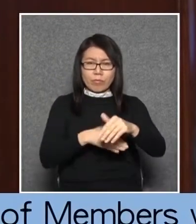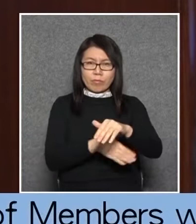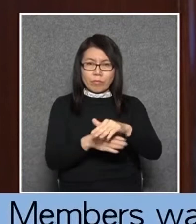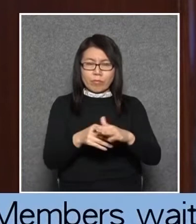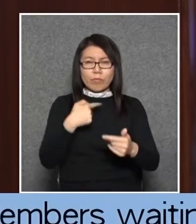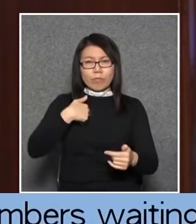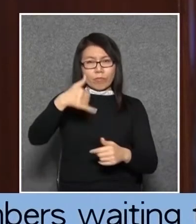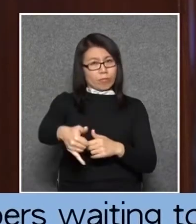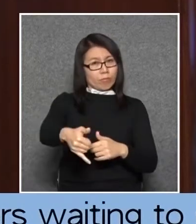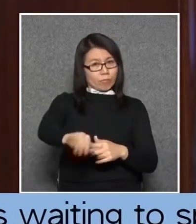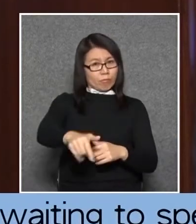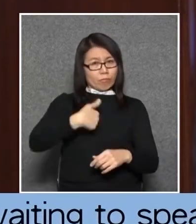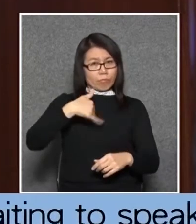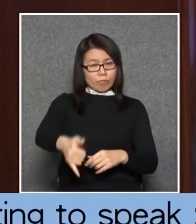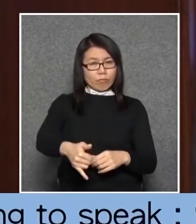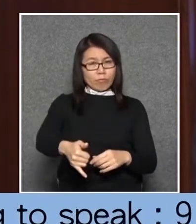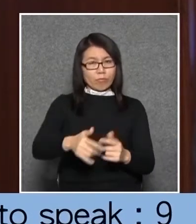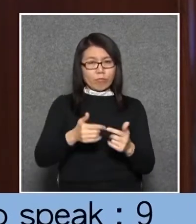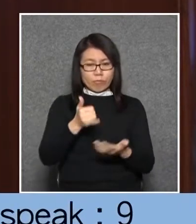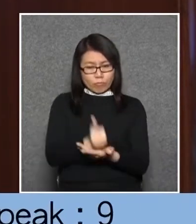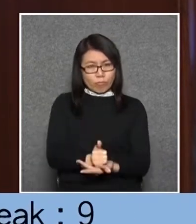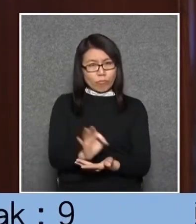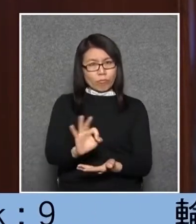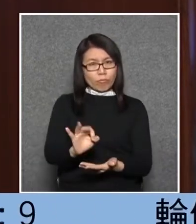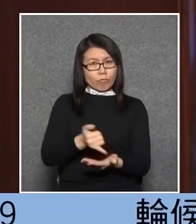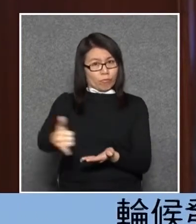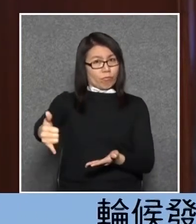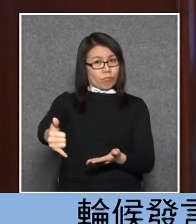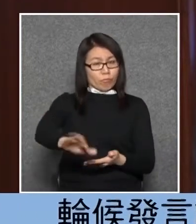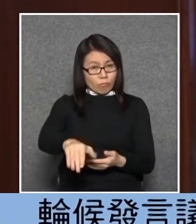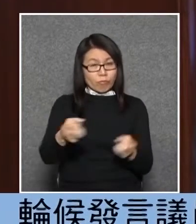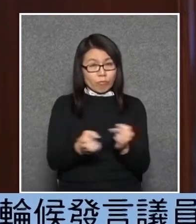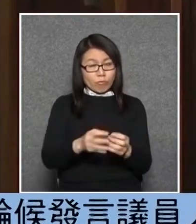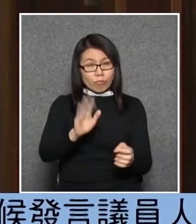呢度啦。如果要离开座位嘅，咁我近我企喺度开会啦。